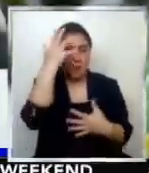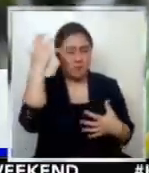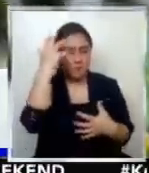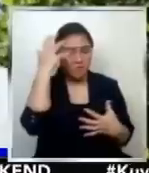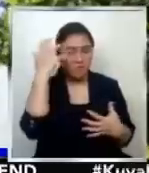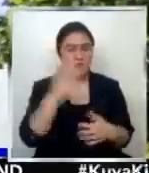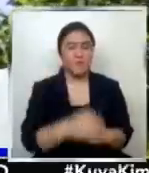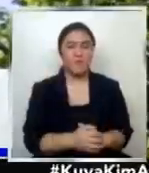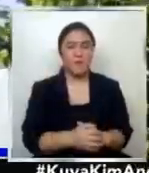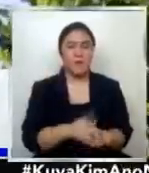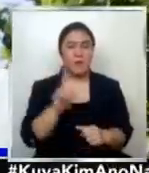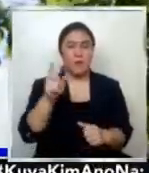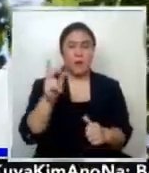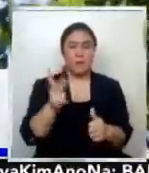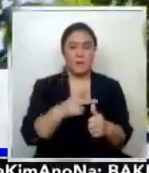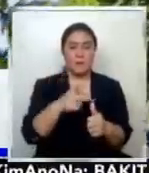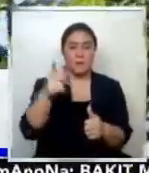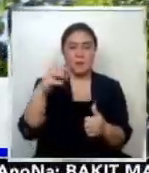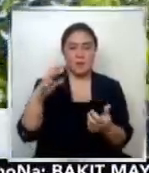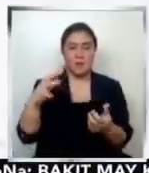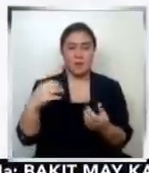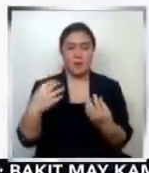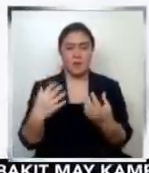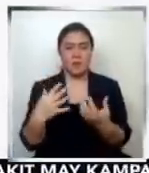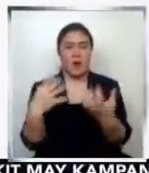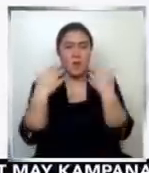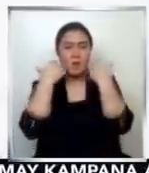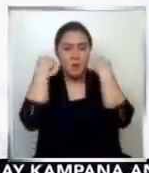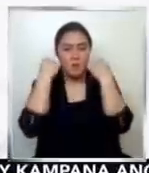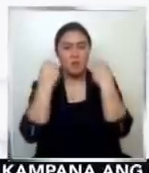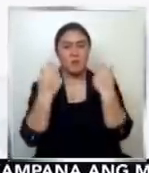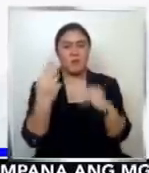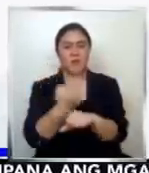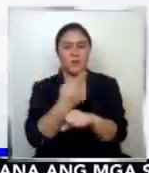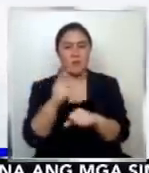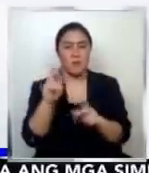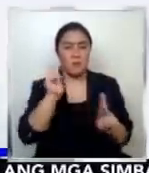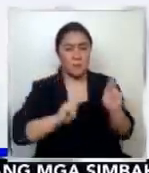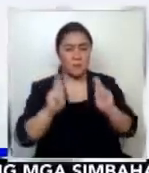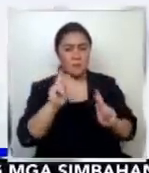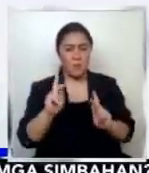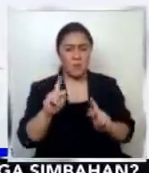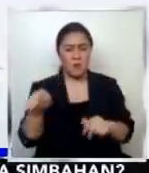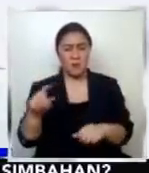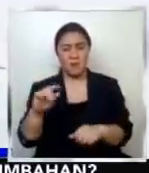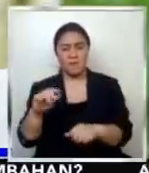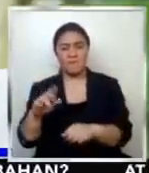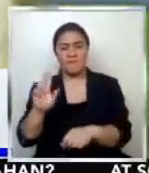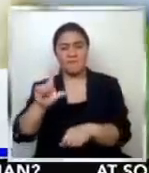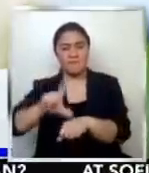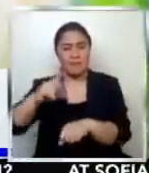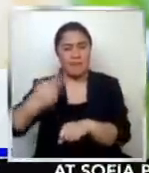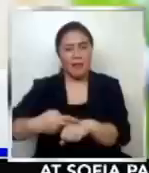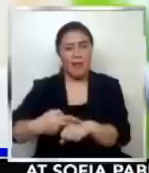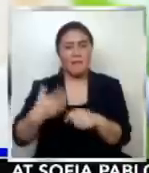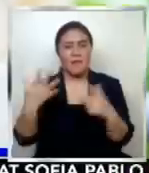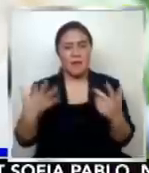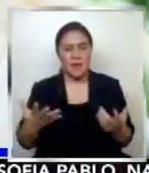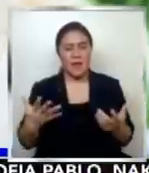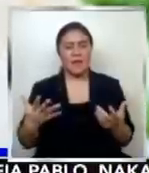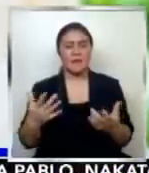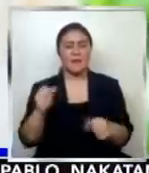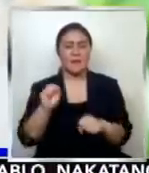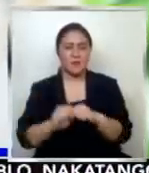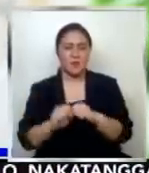silang mag-consume yung hanap buhay ng mga tao. Wala kaming idea tungkol sa ordinance na ito. Hindi yun naaayon